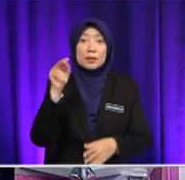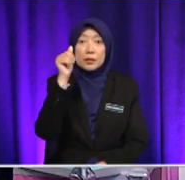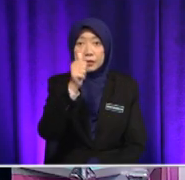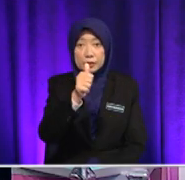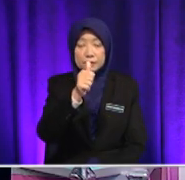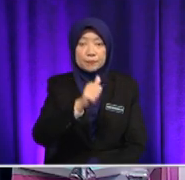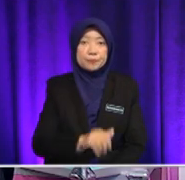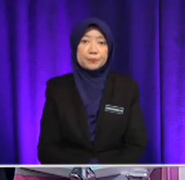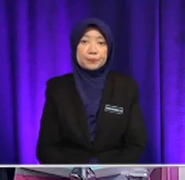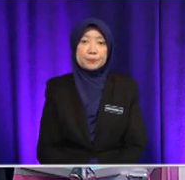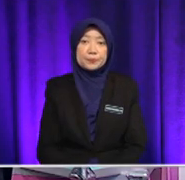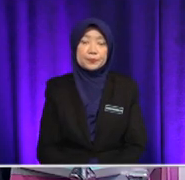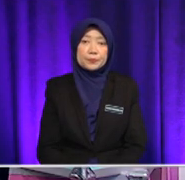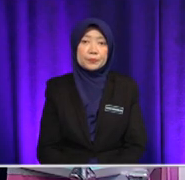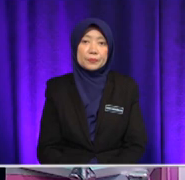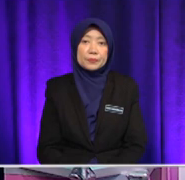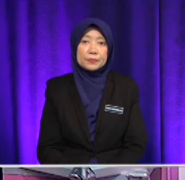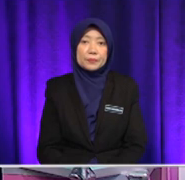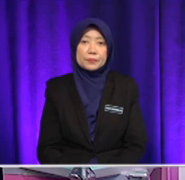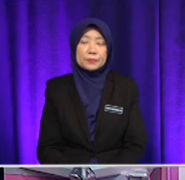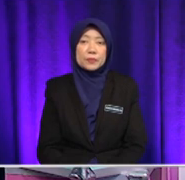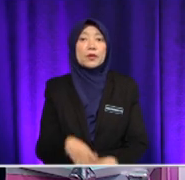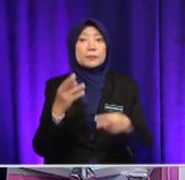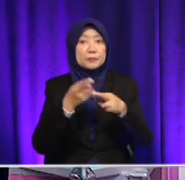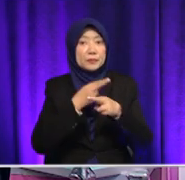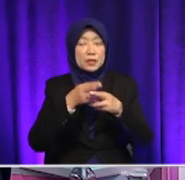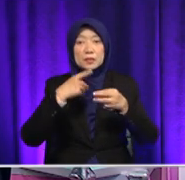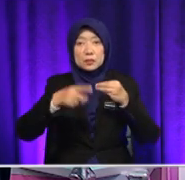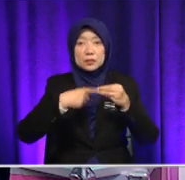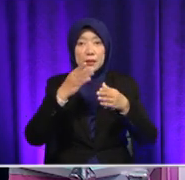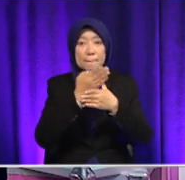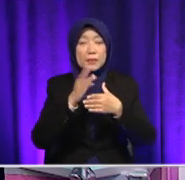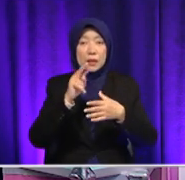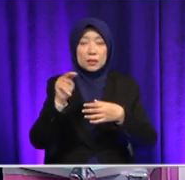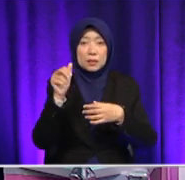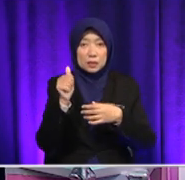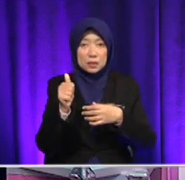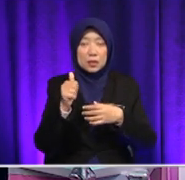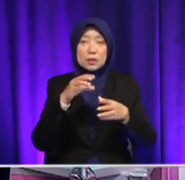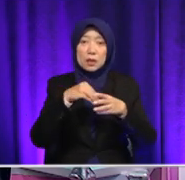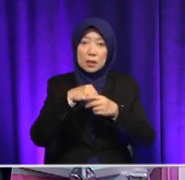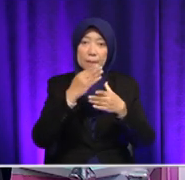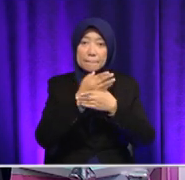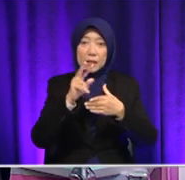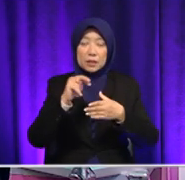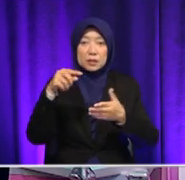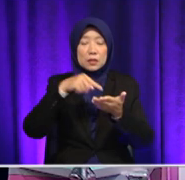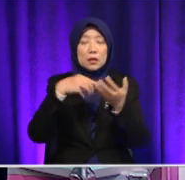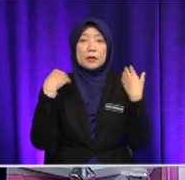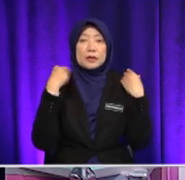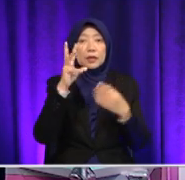kalau di sini cek goosebump eh tolong sebut ringkasan tentang bahagian e oke dalam bahagian e kita ada 60